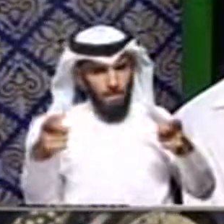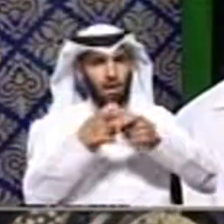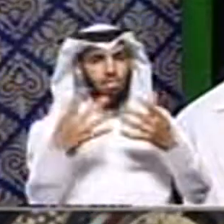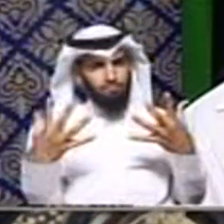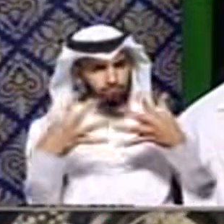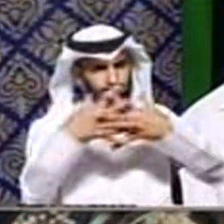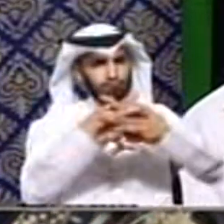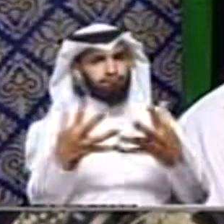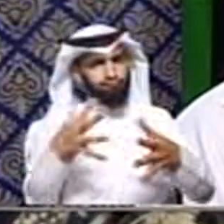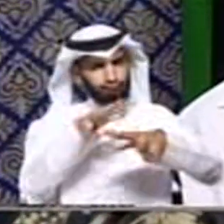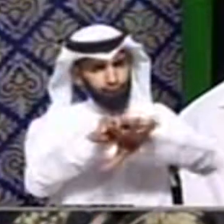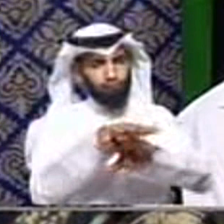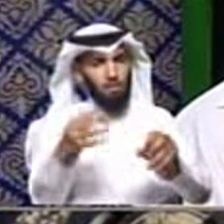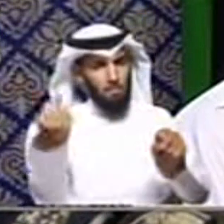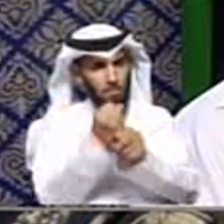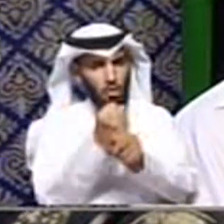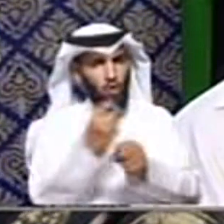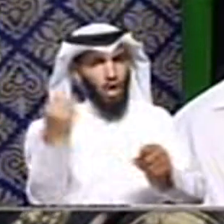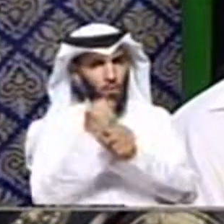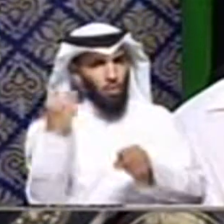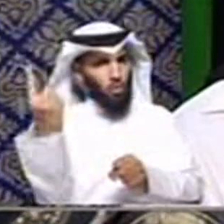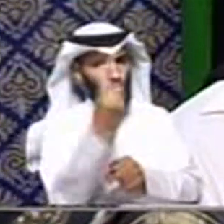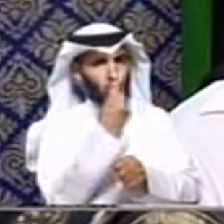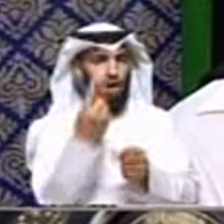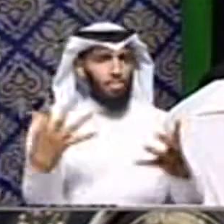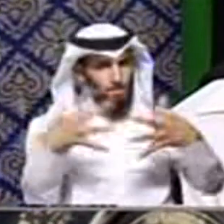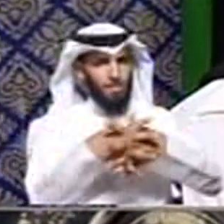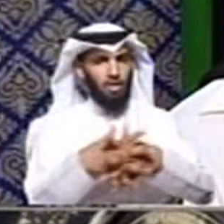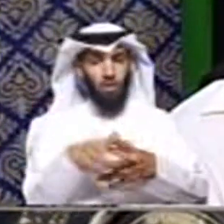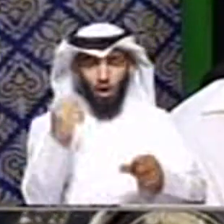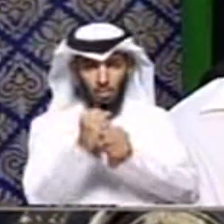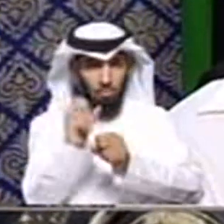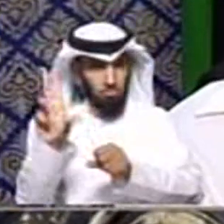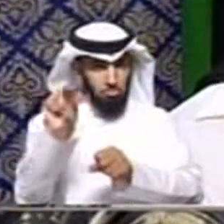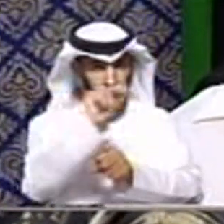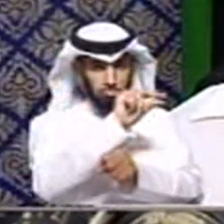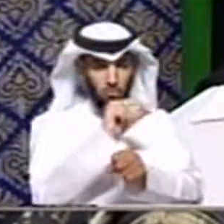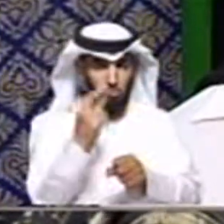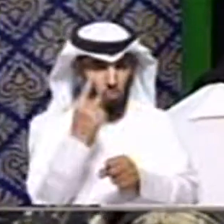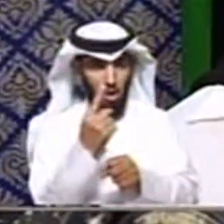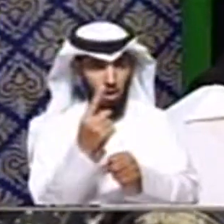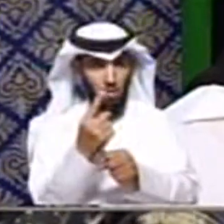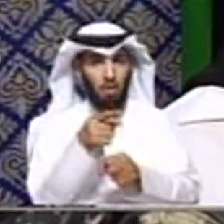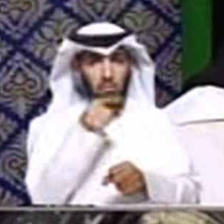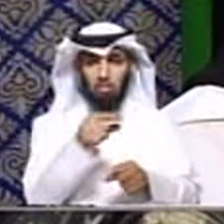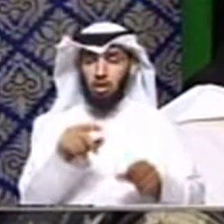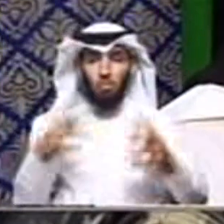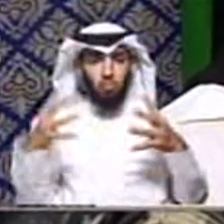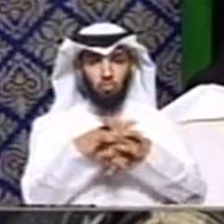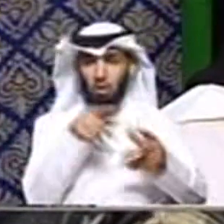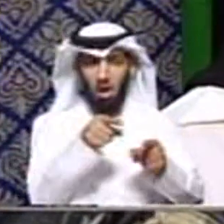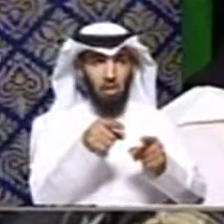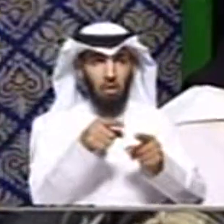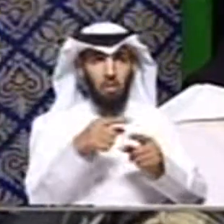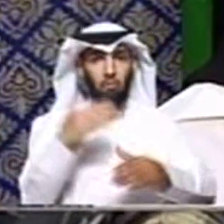وميكنة العمل الجمركي، فلما يكون الشيء يعني موحد ووفق مشروع نفس المشروع الدليل والحمد لله